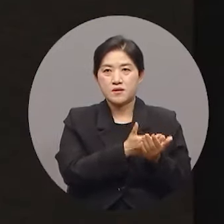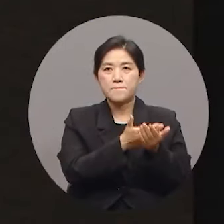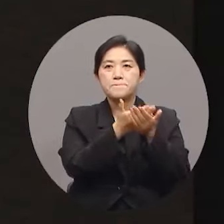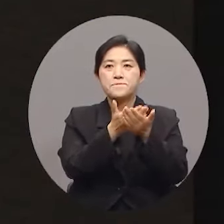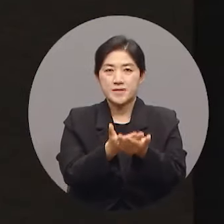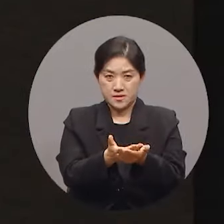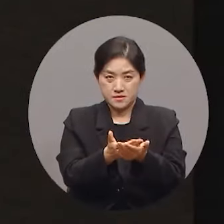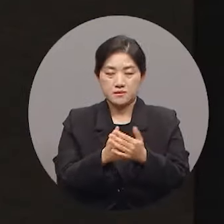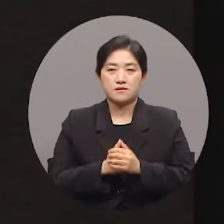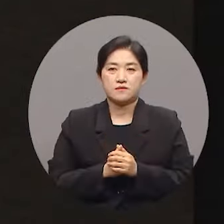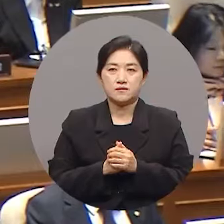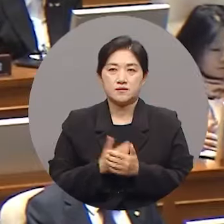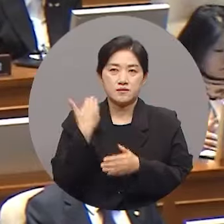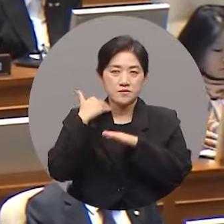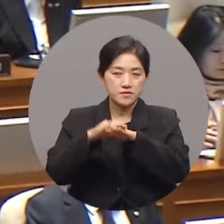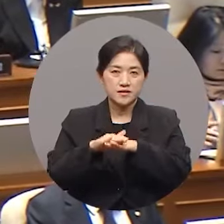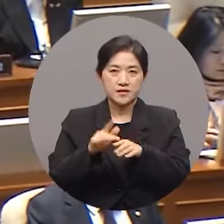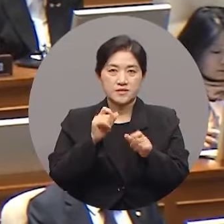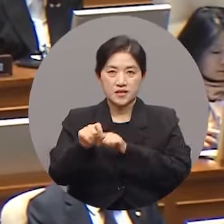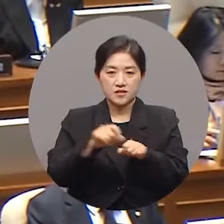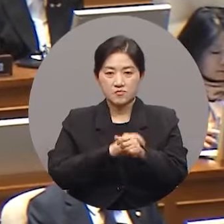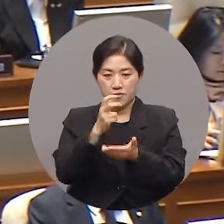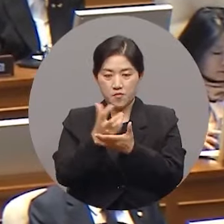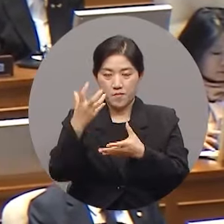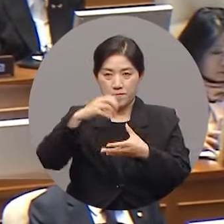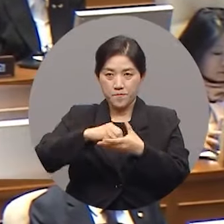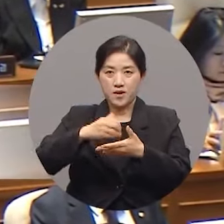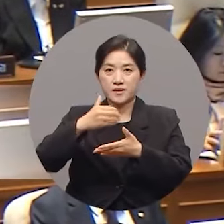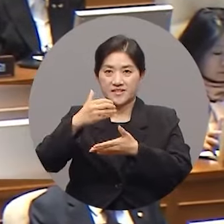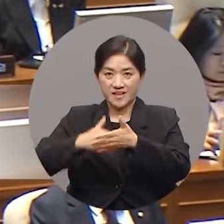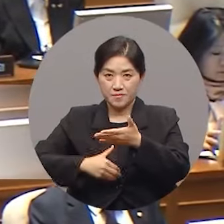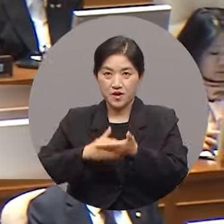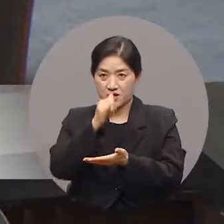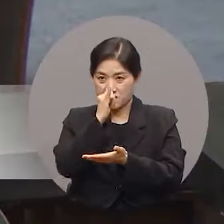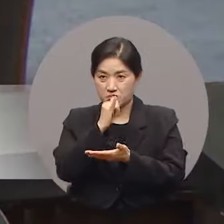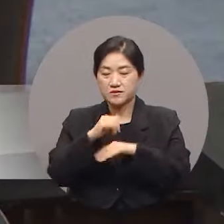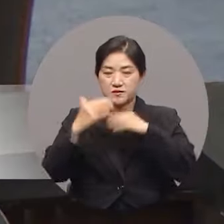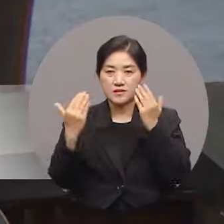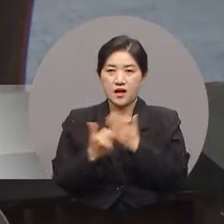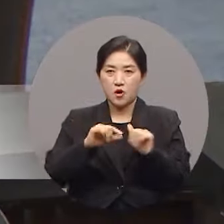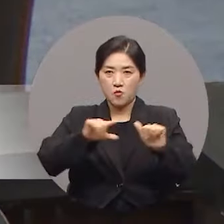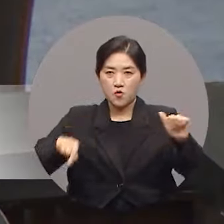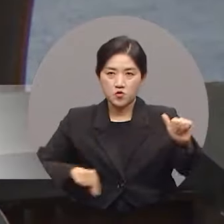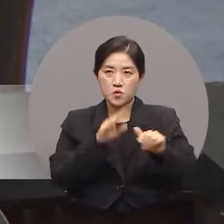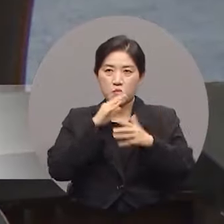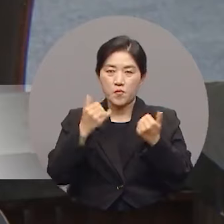부의됐습니다. 전세사기 특별법을 포함해 남은 법안들은 5월 중 다시 본회의를 열어